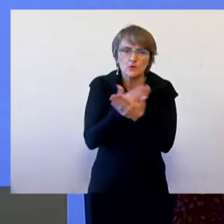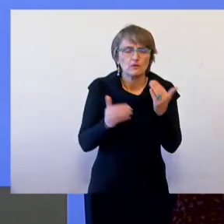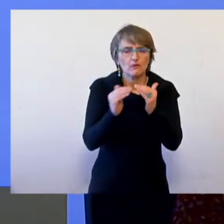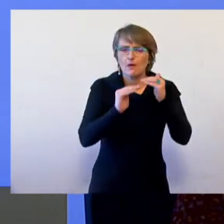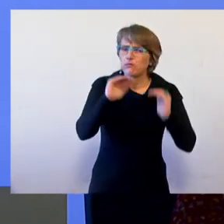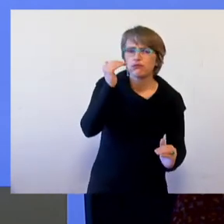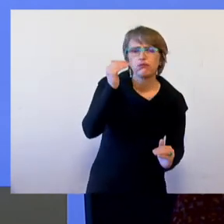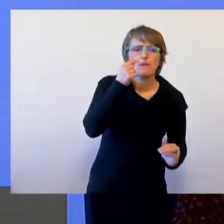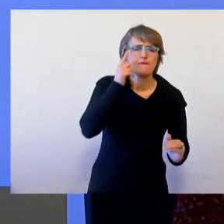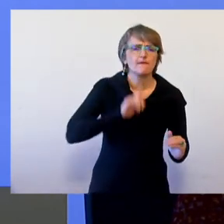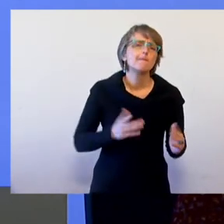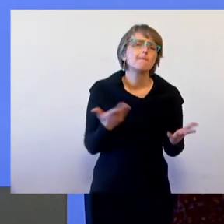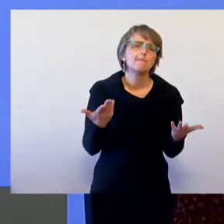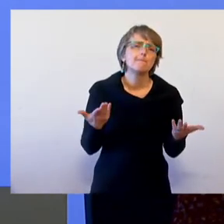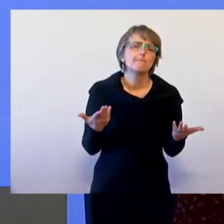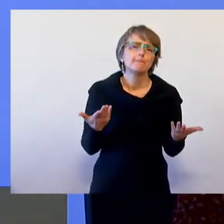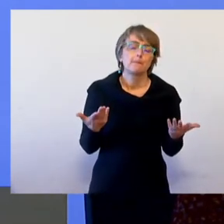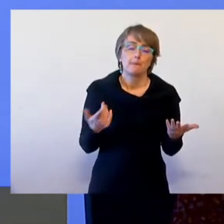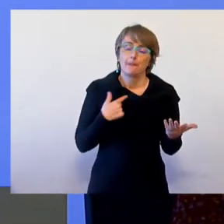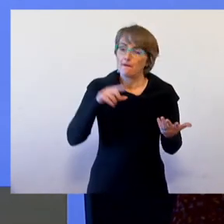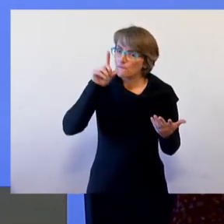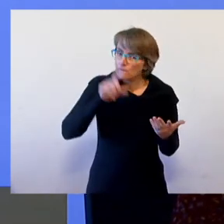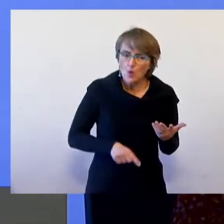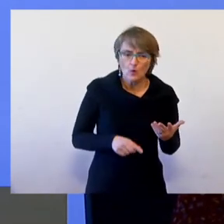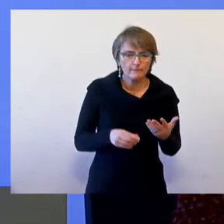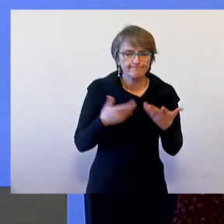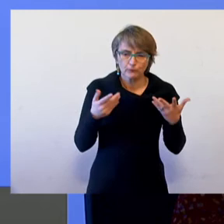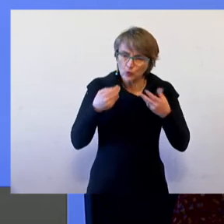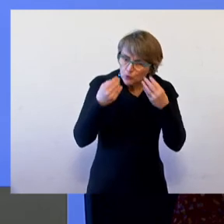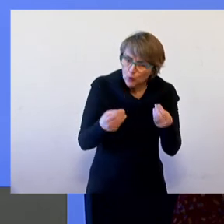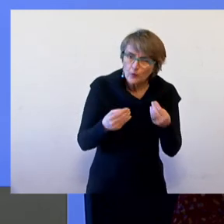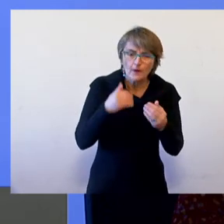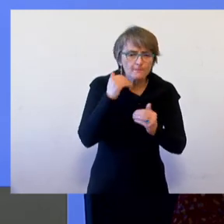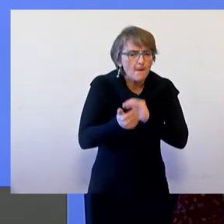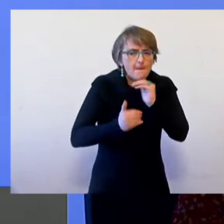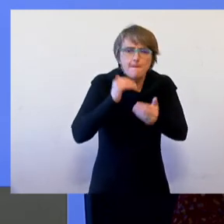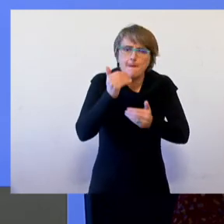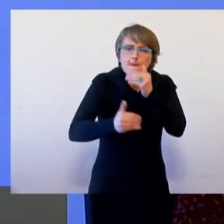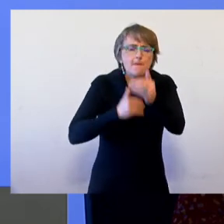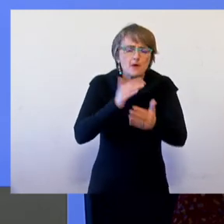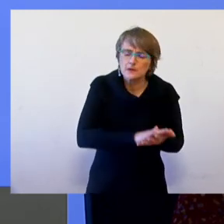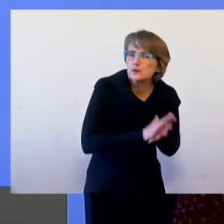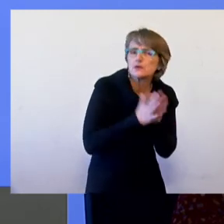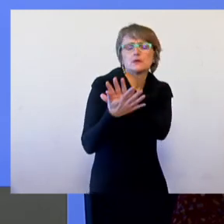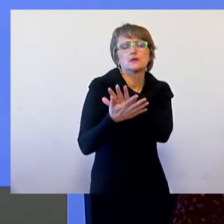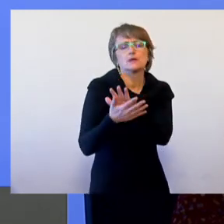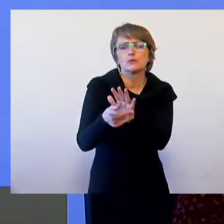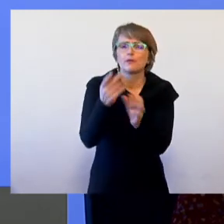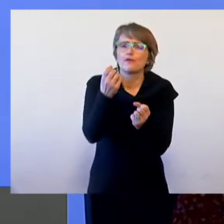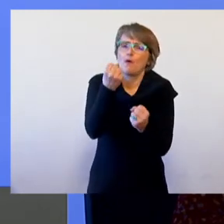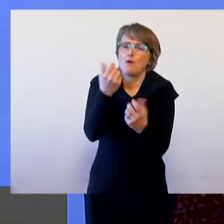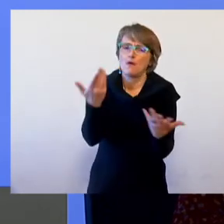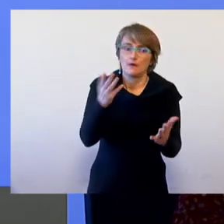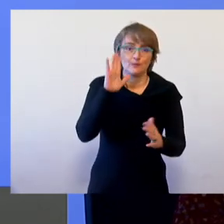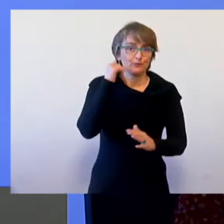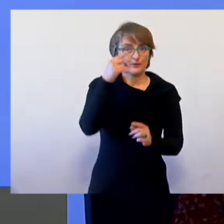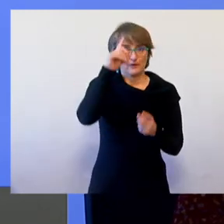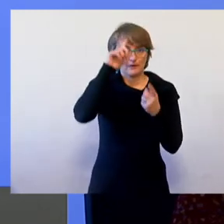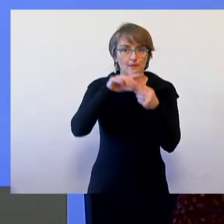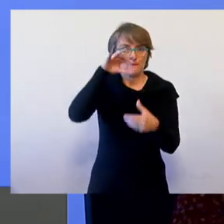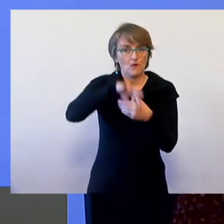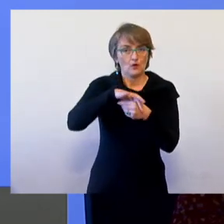il faut qu'on arrive à avoir des seuils de progression beaucoup plus forts. Voilà l'esprit de cette délibération, c'est une